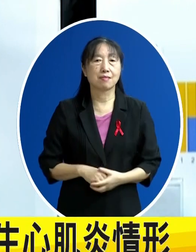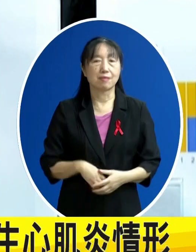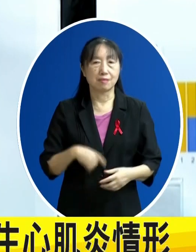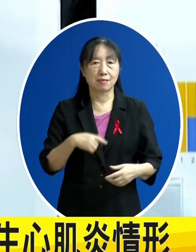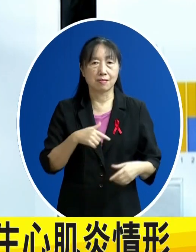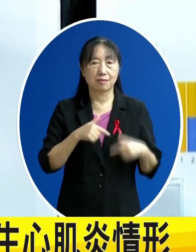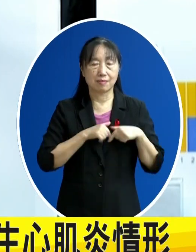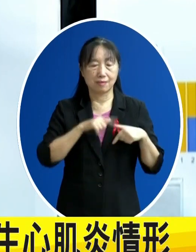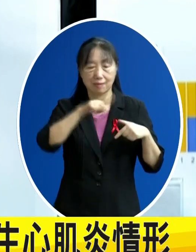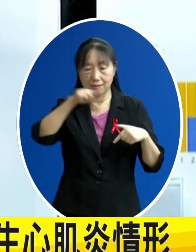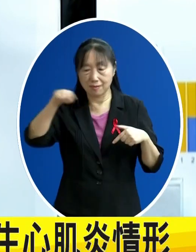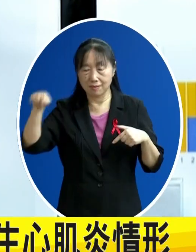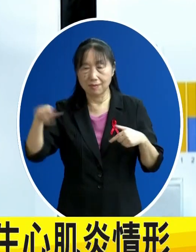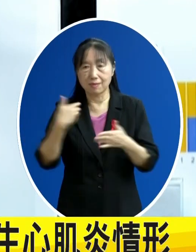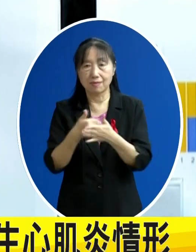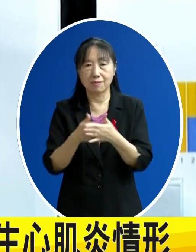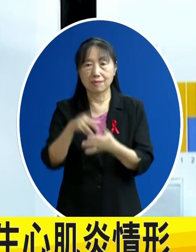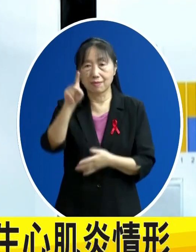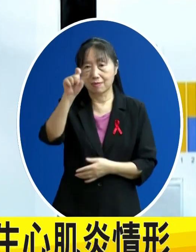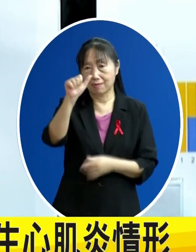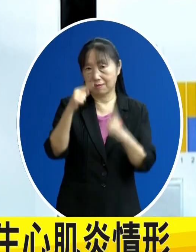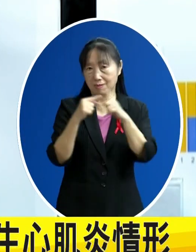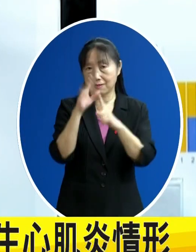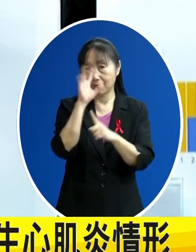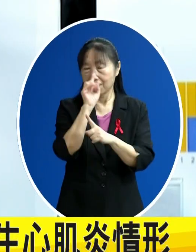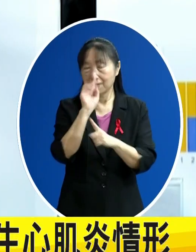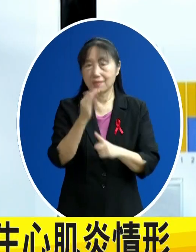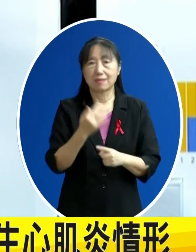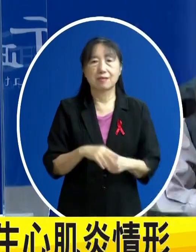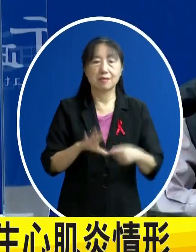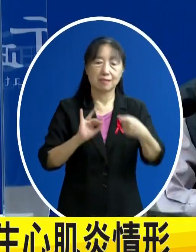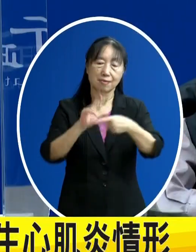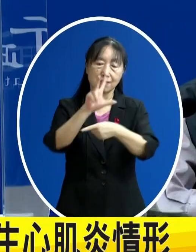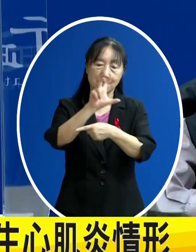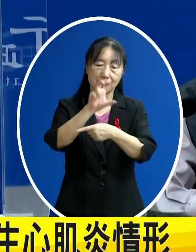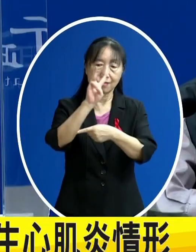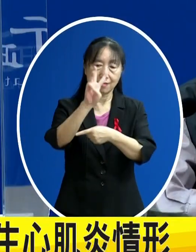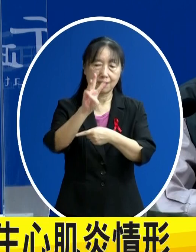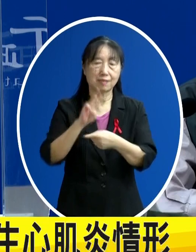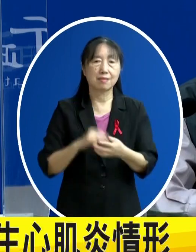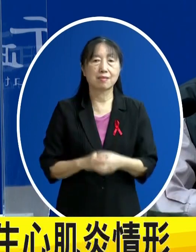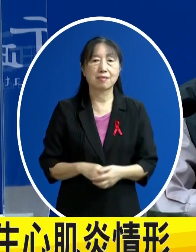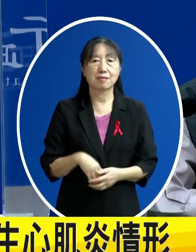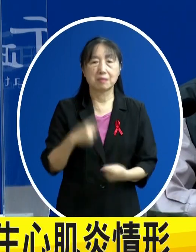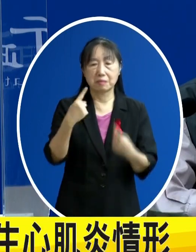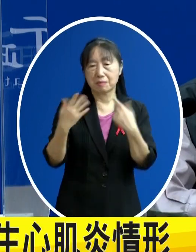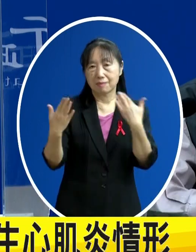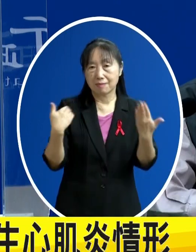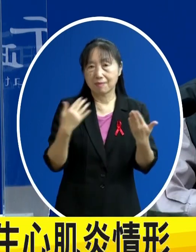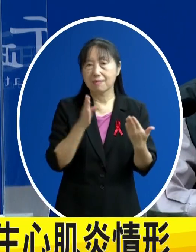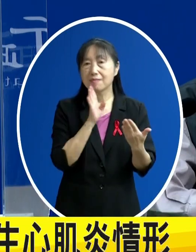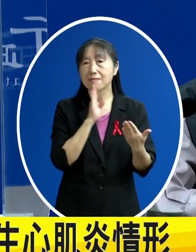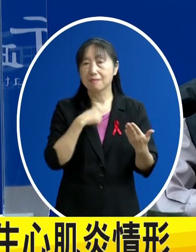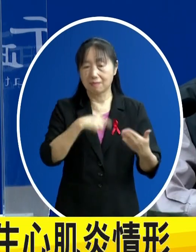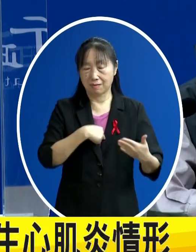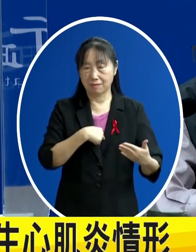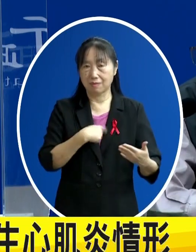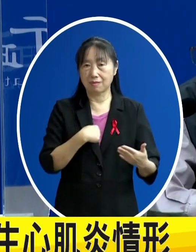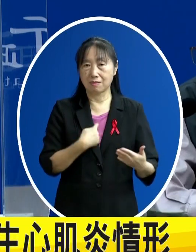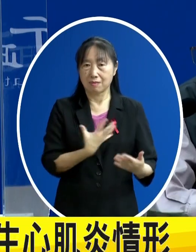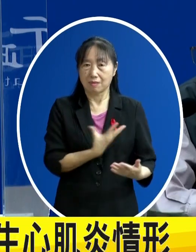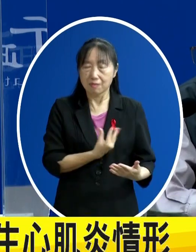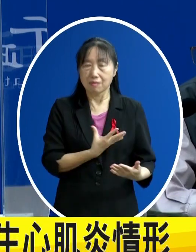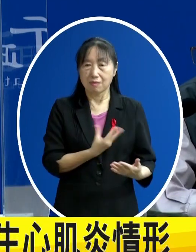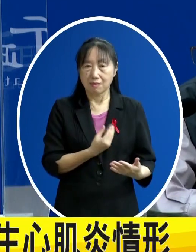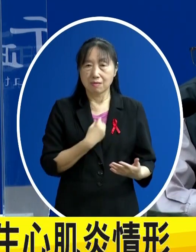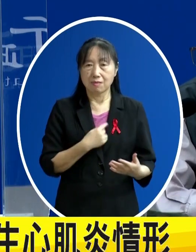心电图有发现异常的是有15位，那是73%。 那有明显心室收缩功能下降